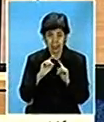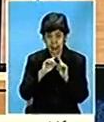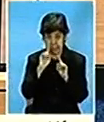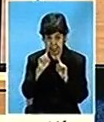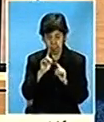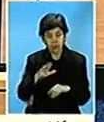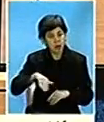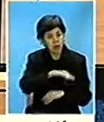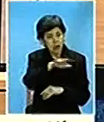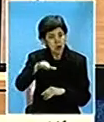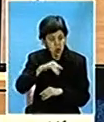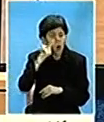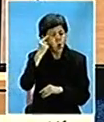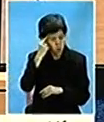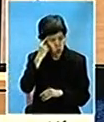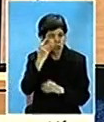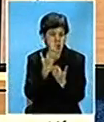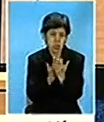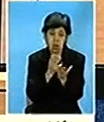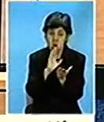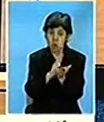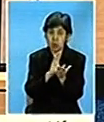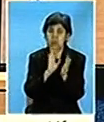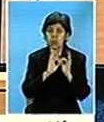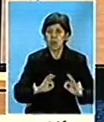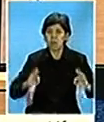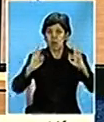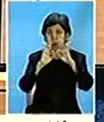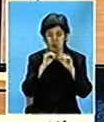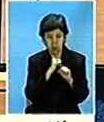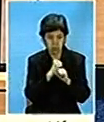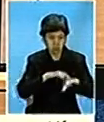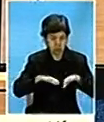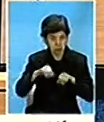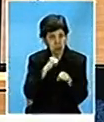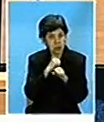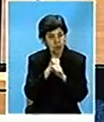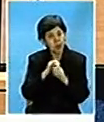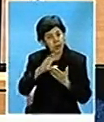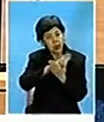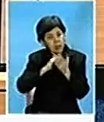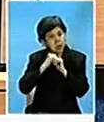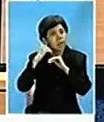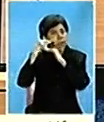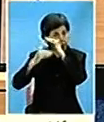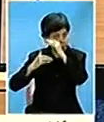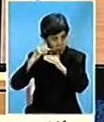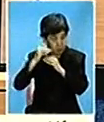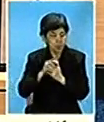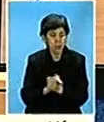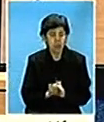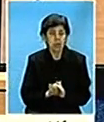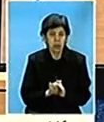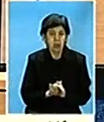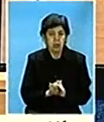เป็นที่ทราบกันดีอยู่ว่างบประมาณเป็นปัจจัยสำคัญที่ใช้ในการบริหารและการพัฒนาประเทศของรัฐบาลในขณะเดียว